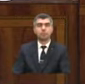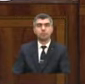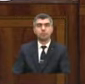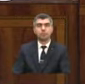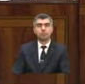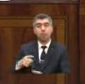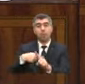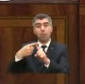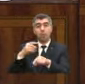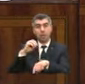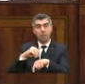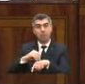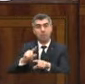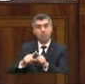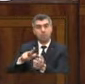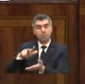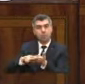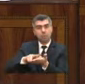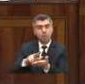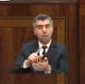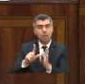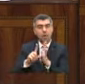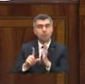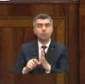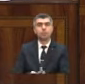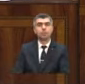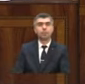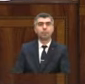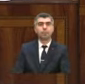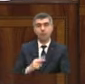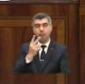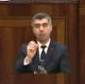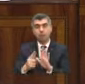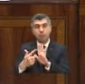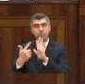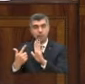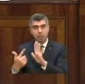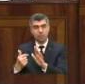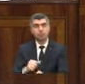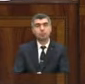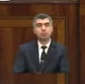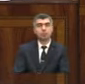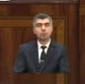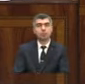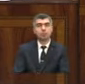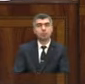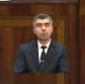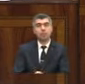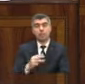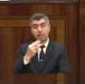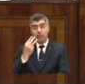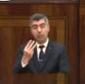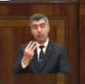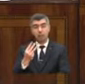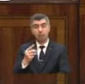ثم المصادقة على هاد القوانين هادي صادق عليها في 2017 وفي ظرف 3 ديال الأسابيع خرجت في